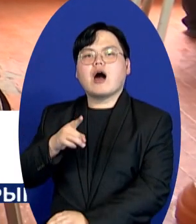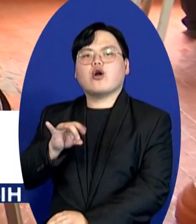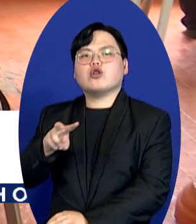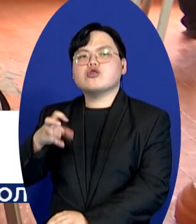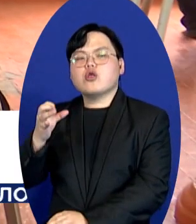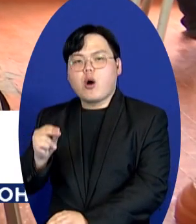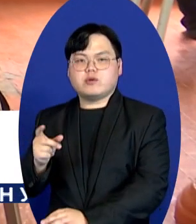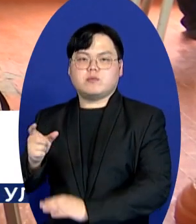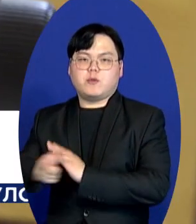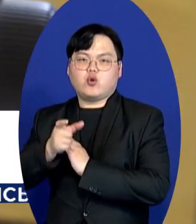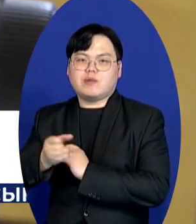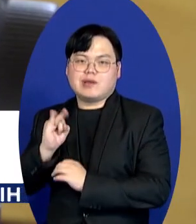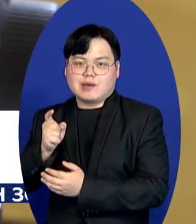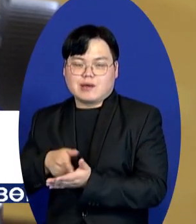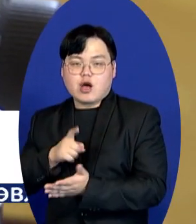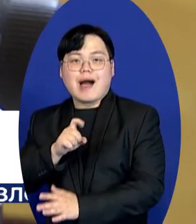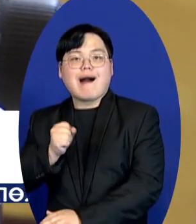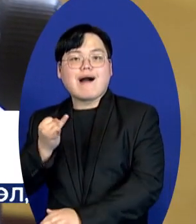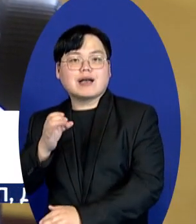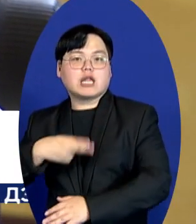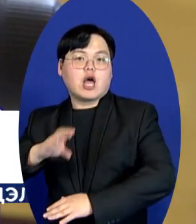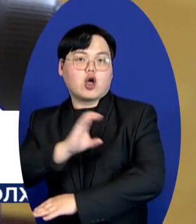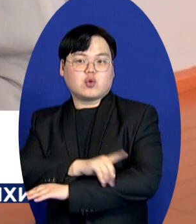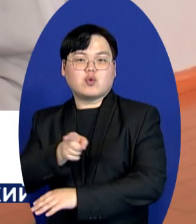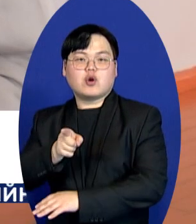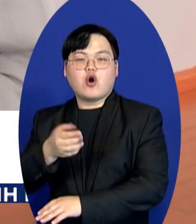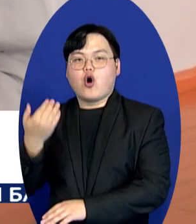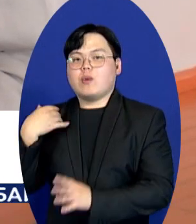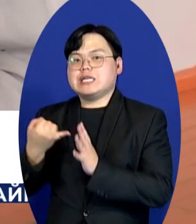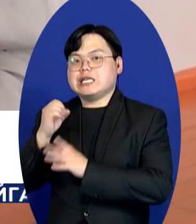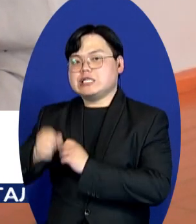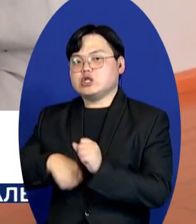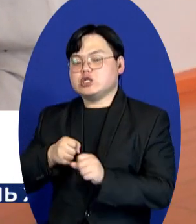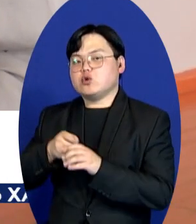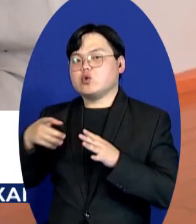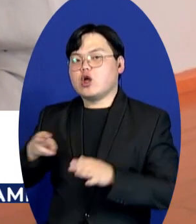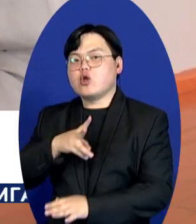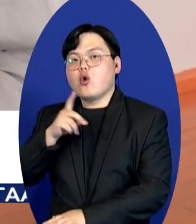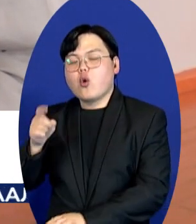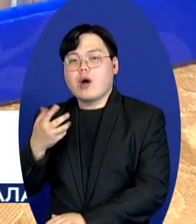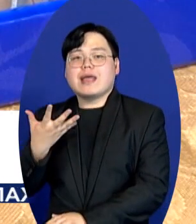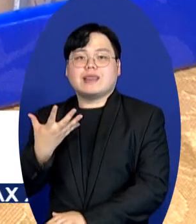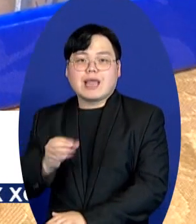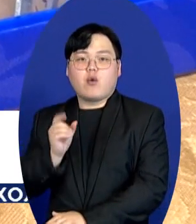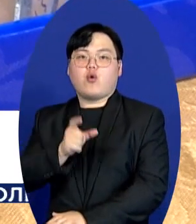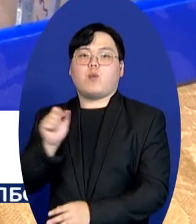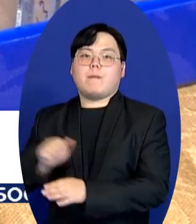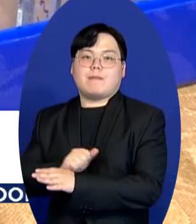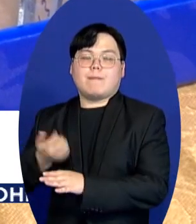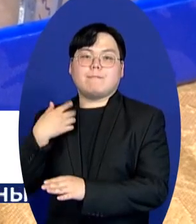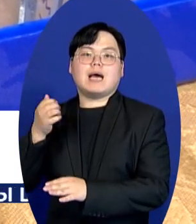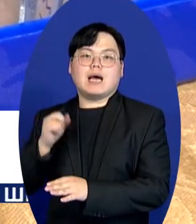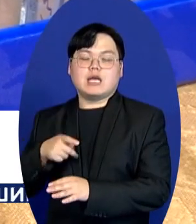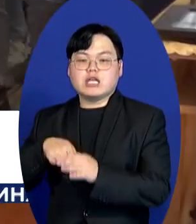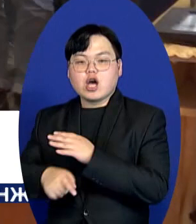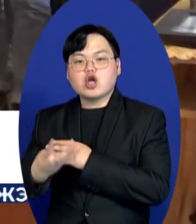чухал үүрэгтэй. Тэгвэл Хөдөө аж ахуй их сургуулийн агроэкологийн сургууль өнгөрсөн 60 гаруй жилийн түүхэнд нийт 50 гаруй агрономчдыг бэлтгэн гаргасан.